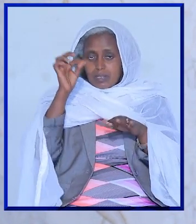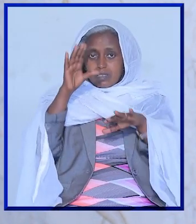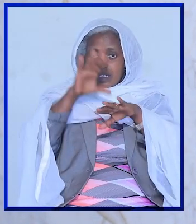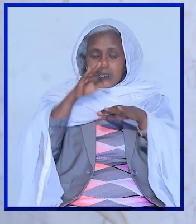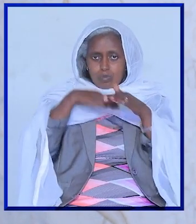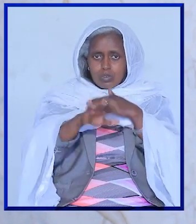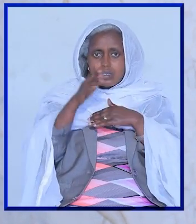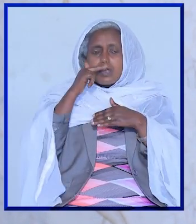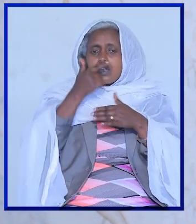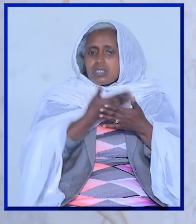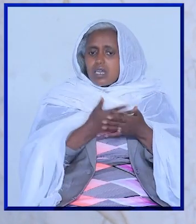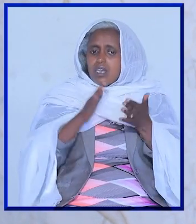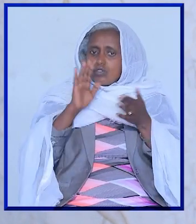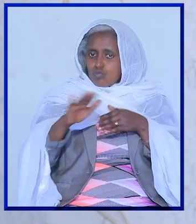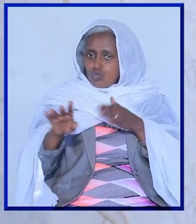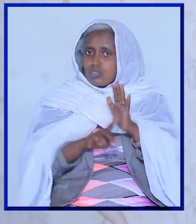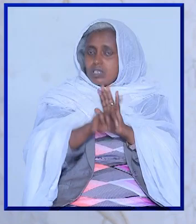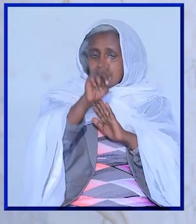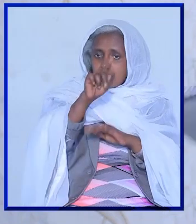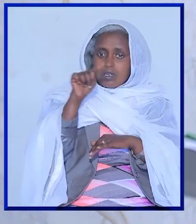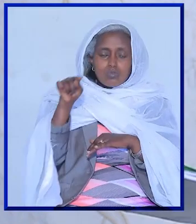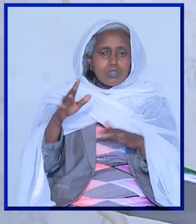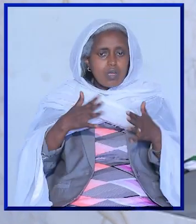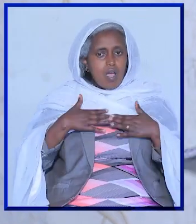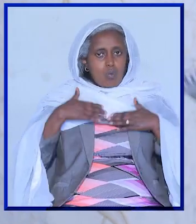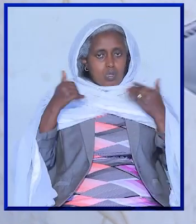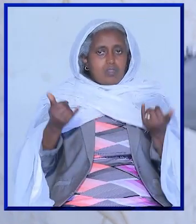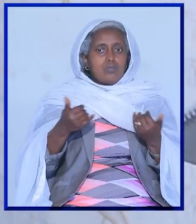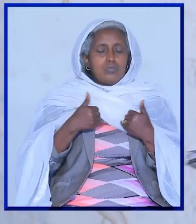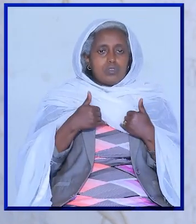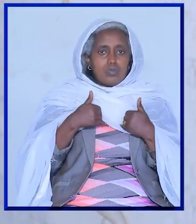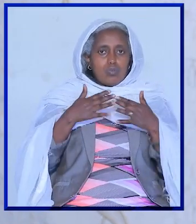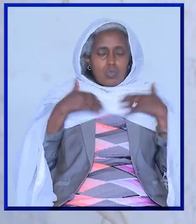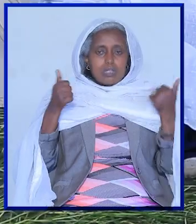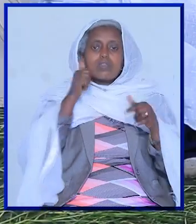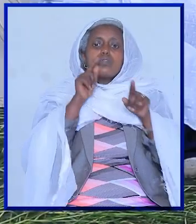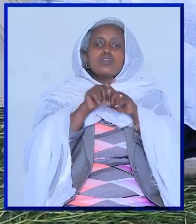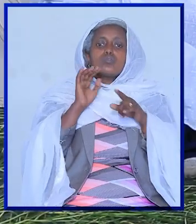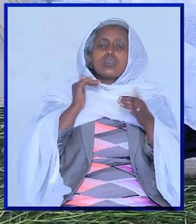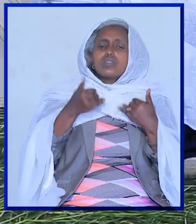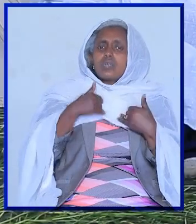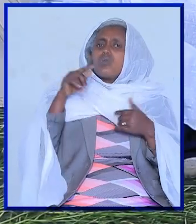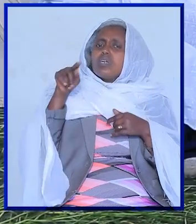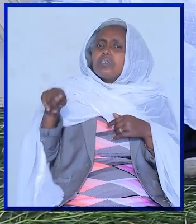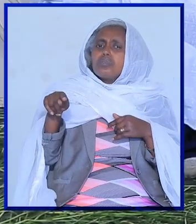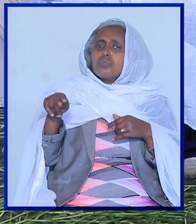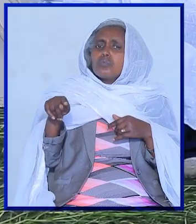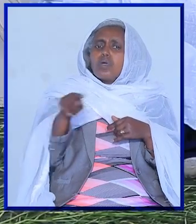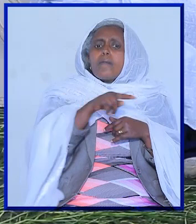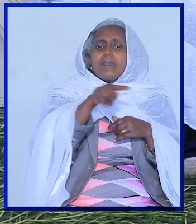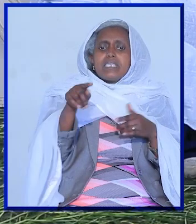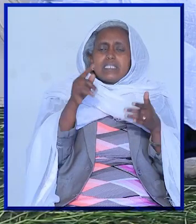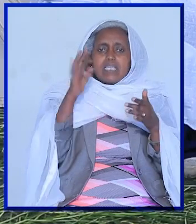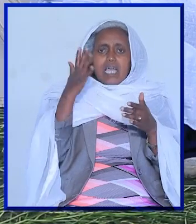ልጆችን ታሳድጋላችሁ፣ እነዛ ወጣቶች አሉ፣ ወጣት እህቶቻችን አሉ። እንደው እነሱን በእንደዚህ